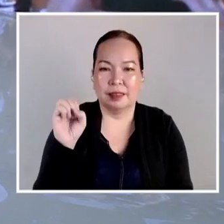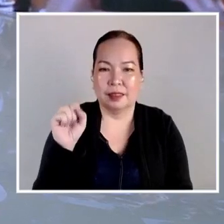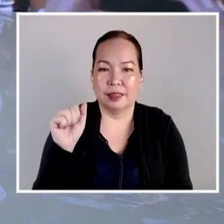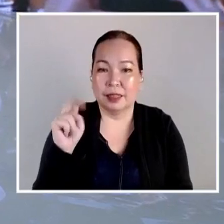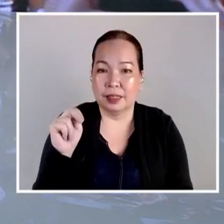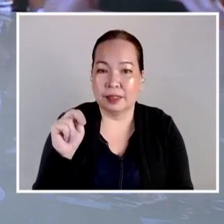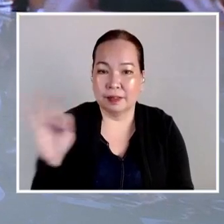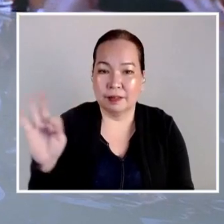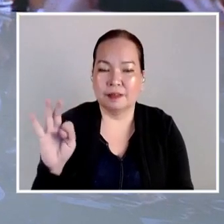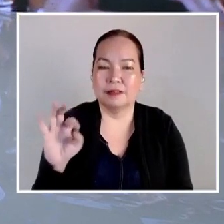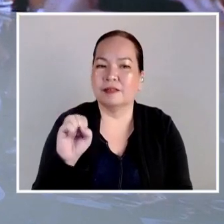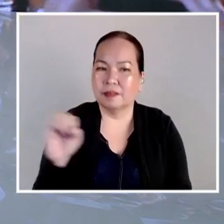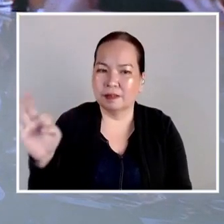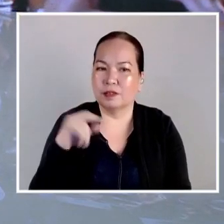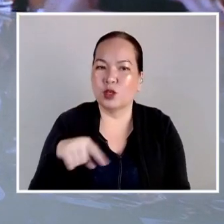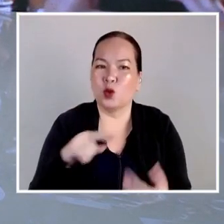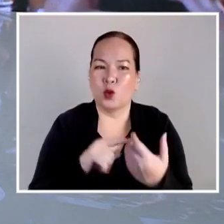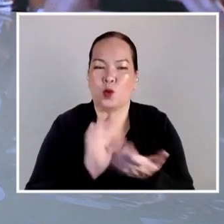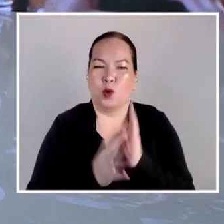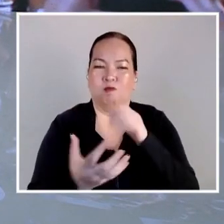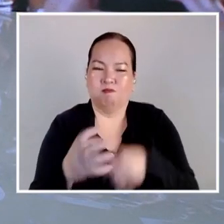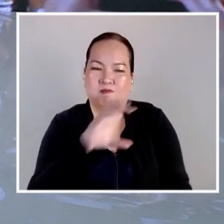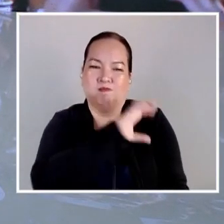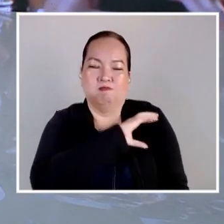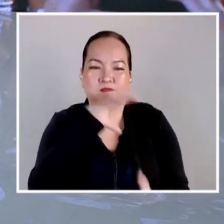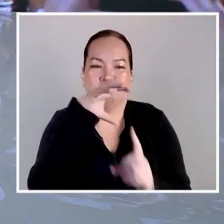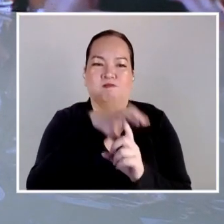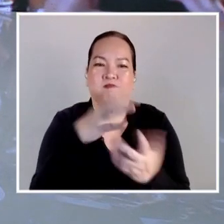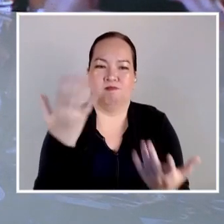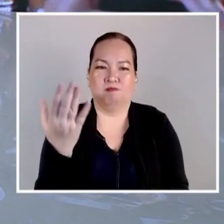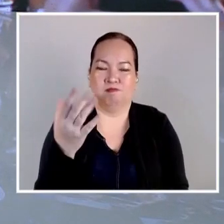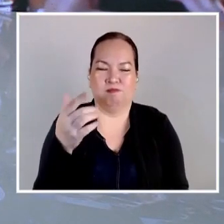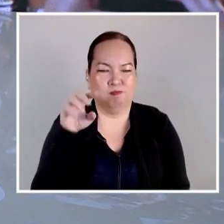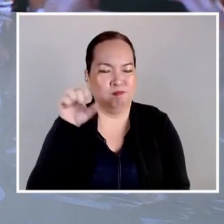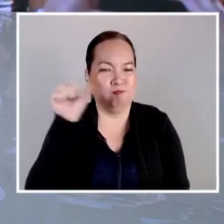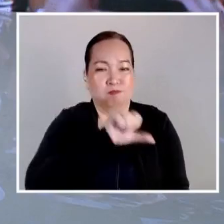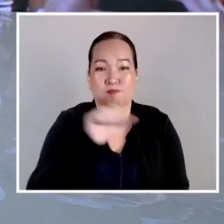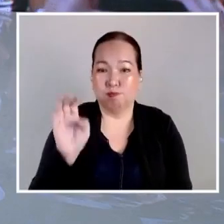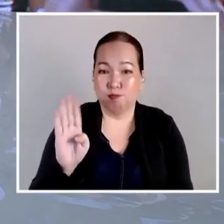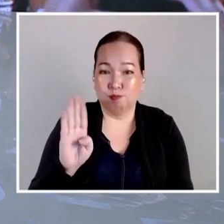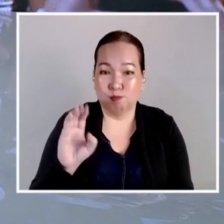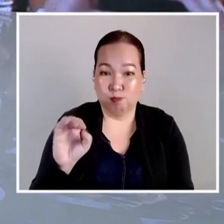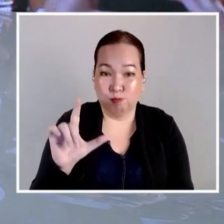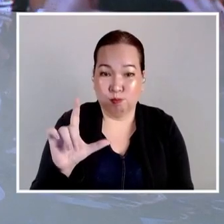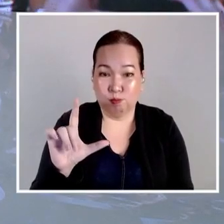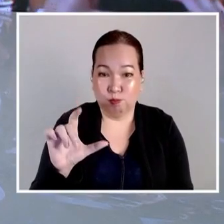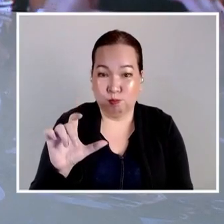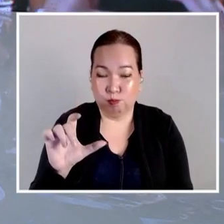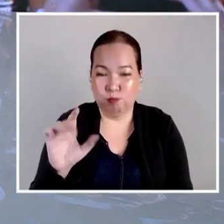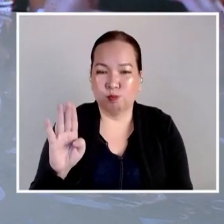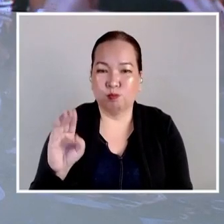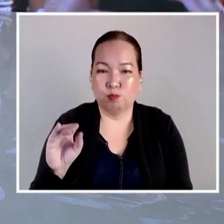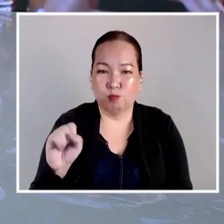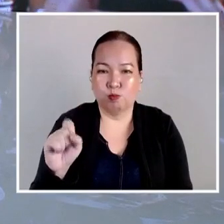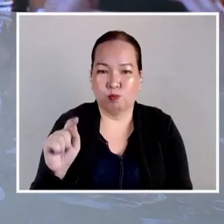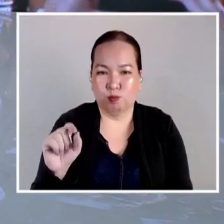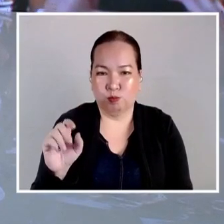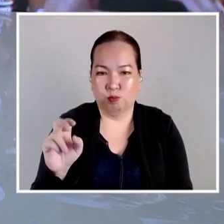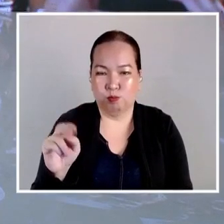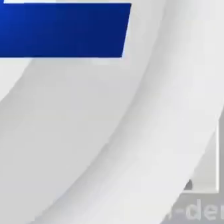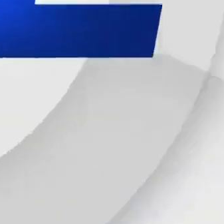Championship kontra Boston Celtics. Mula po San Francisco, California, nagpapatrol, TJ